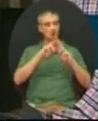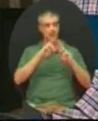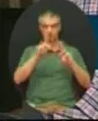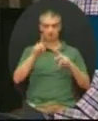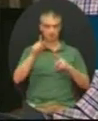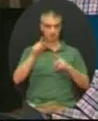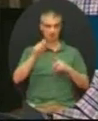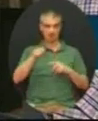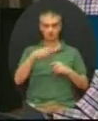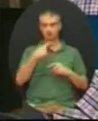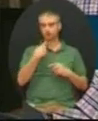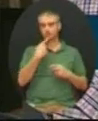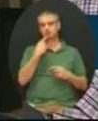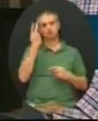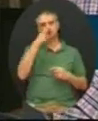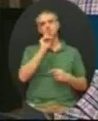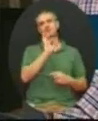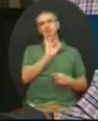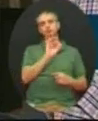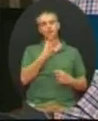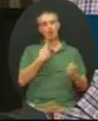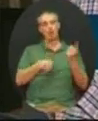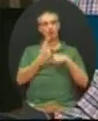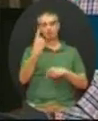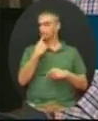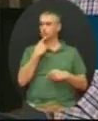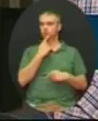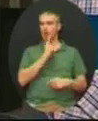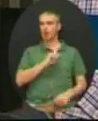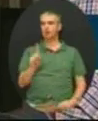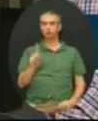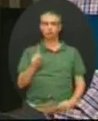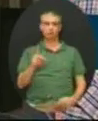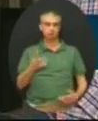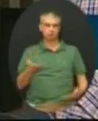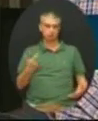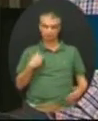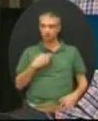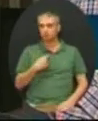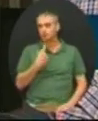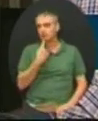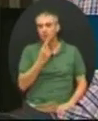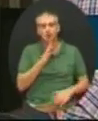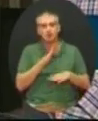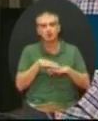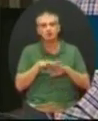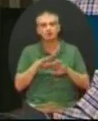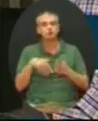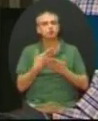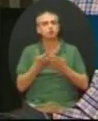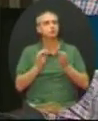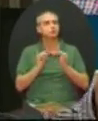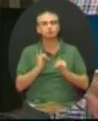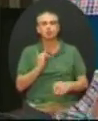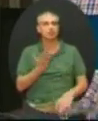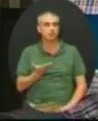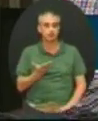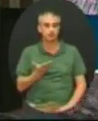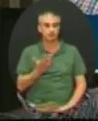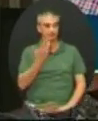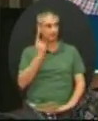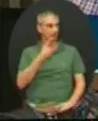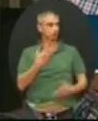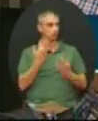המחוקקת מפרש עבורה באופן הפוך שאומר אסור לך. וכאן אני רוצה לבוא ולומר גם מה התפקיד של היועץ המשפטי פה באירוע. כאשר יש לי